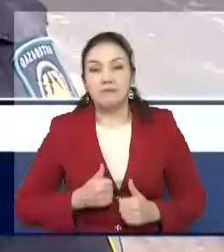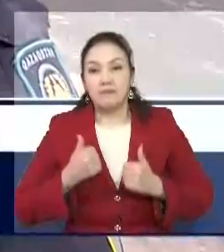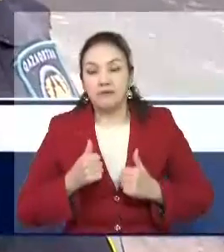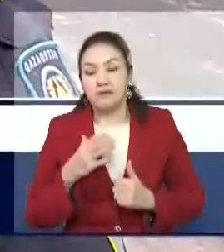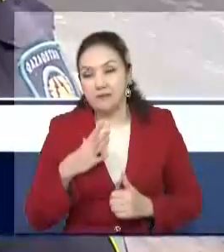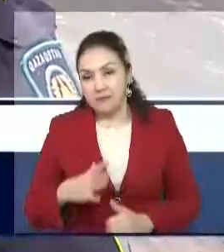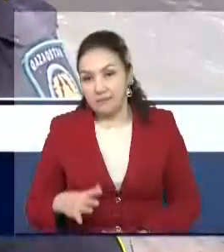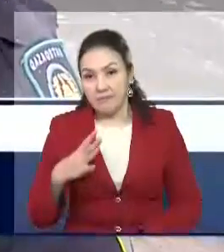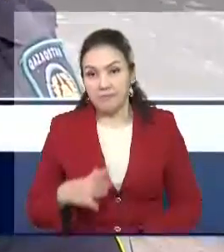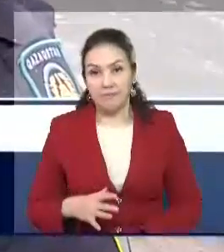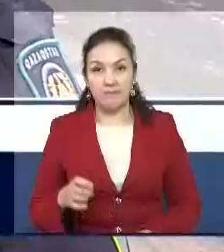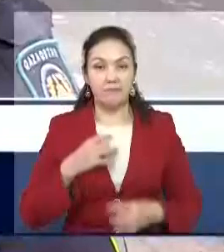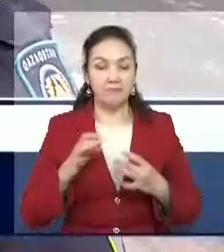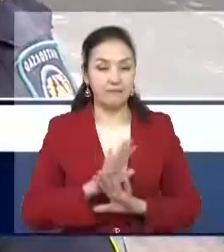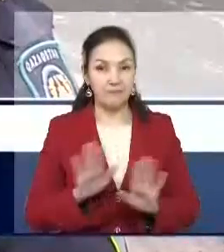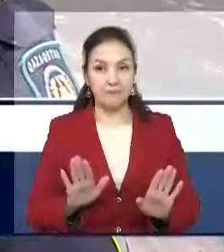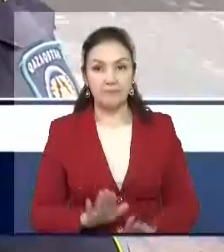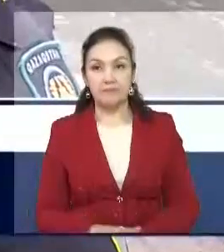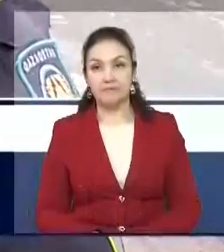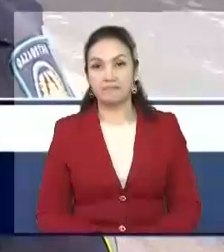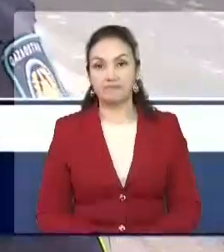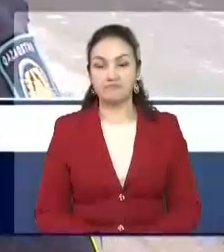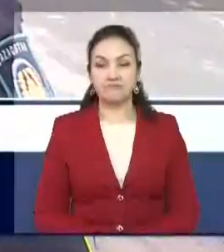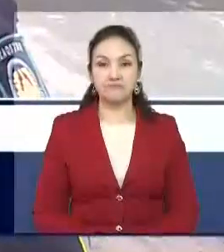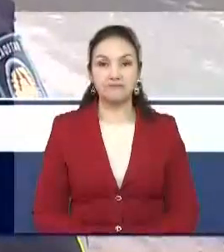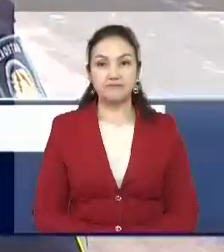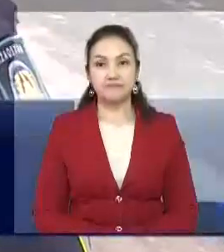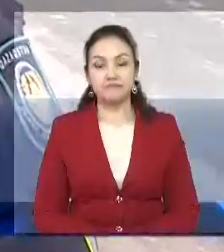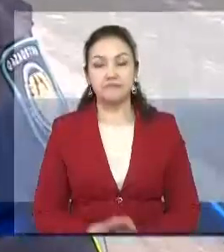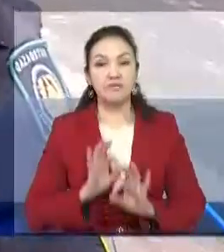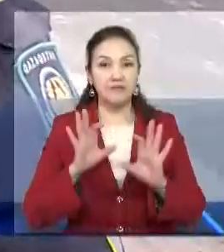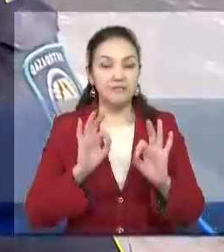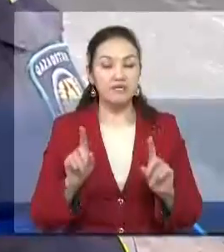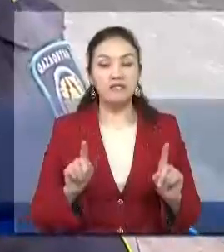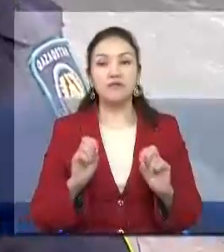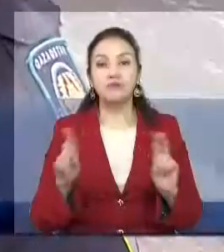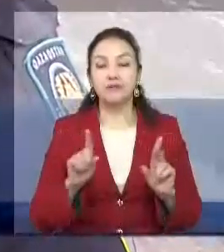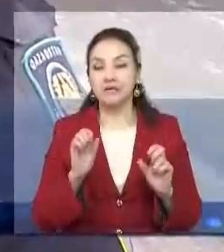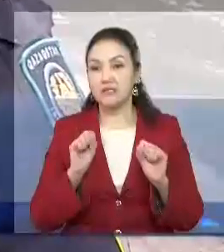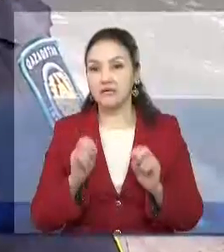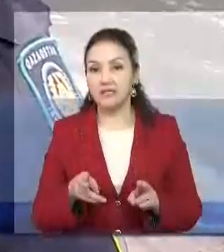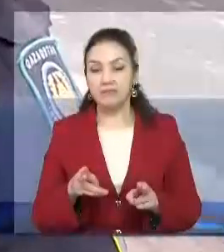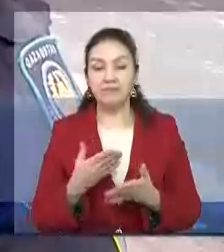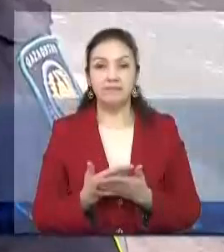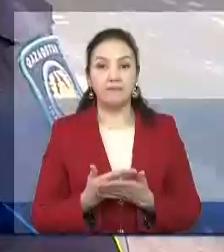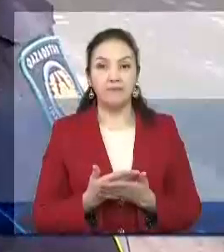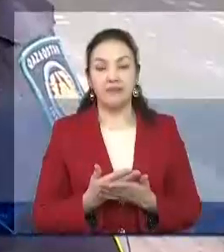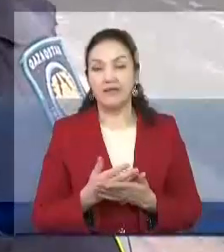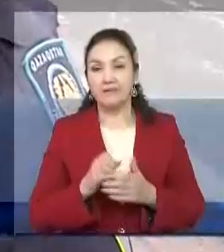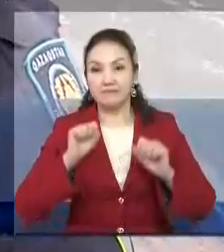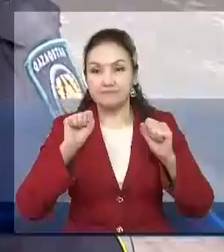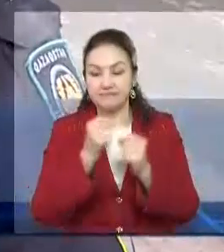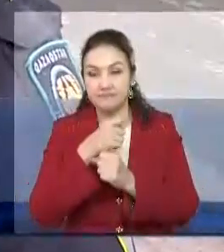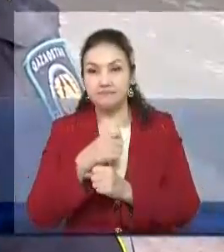не агрессивно, адекватно, разговаривать вежливо, корректно с водителями, объяснять, что да как. Бывают да, зимние